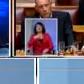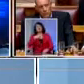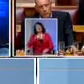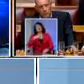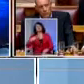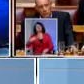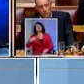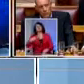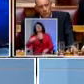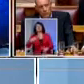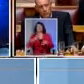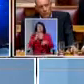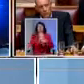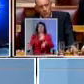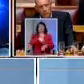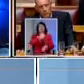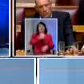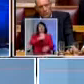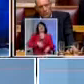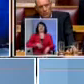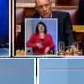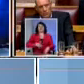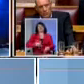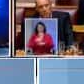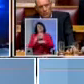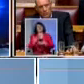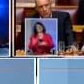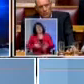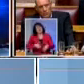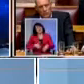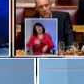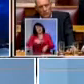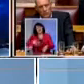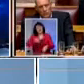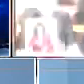αναλογικής και επειδή αυτοί δώσανε δώρο στον κύριο Μητσοτάκη 50 έδρες,